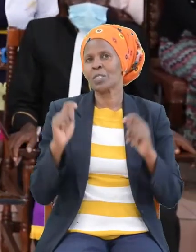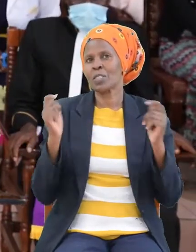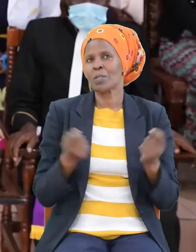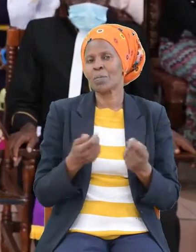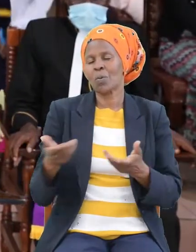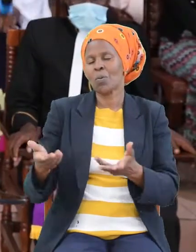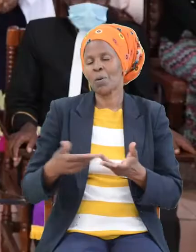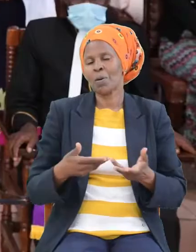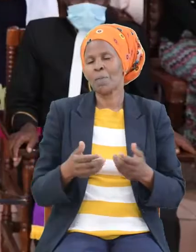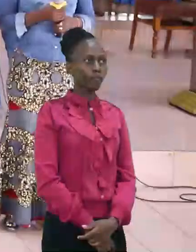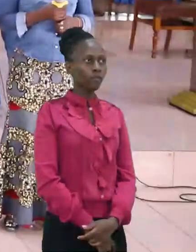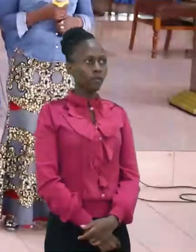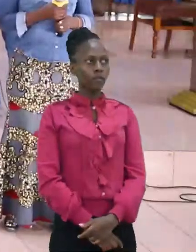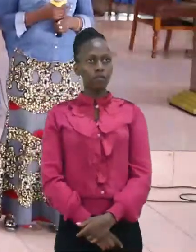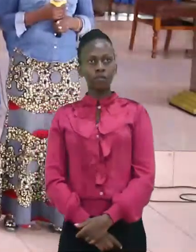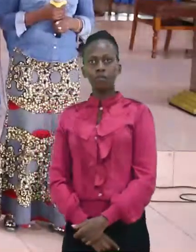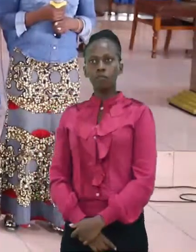Karibuni.